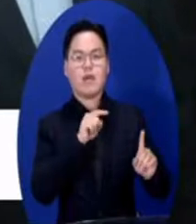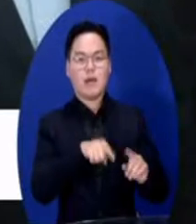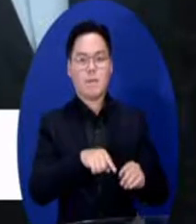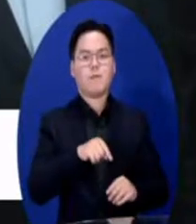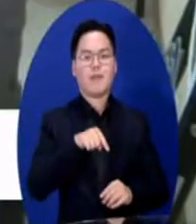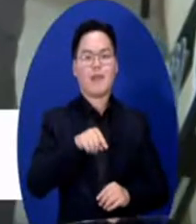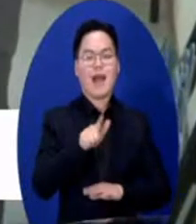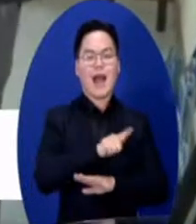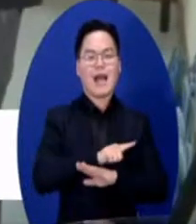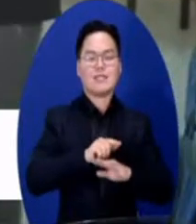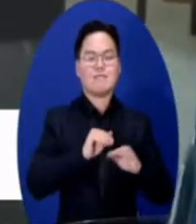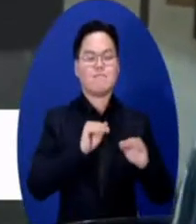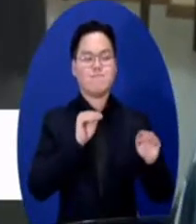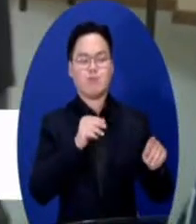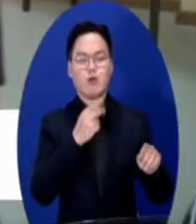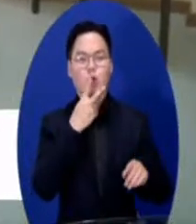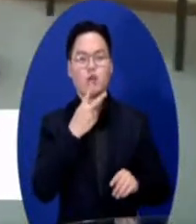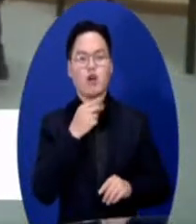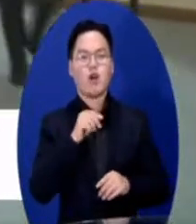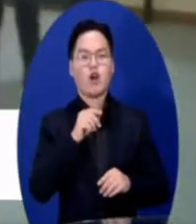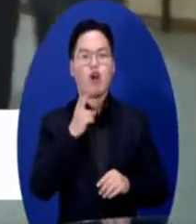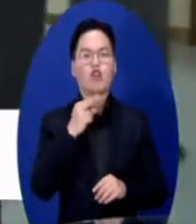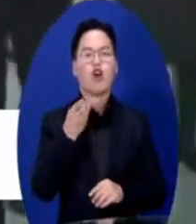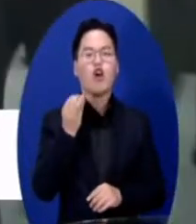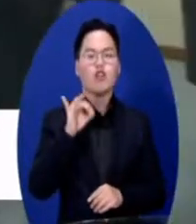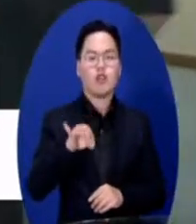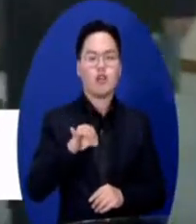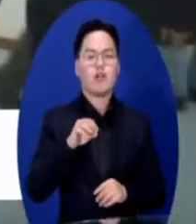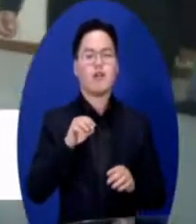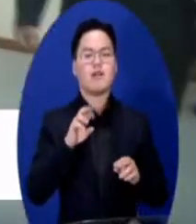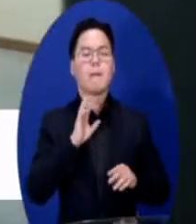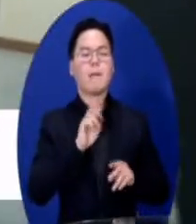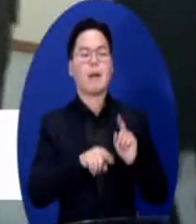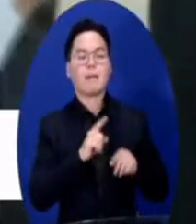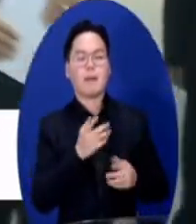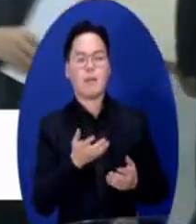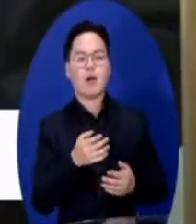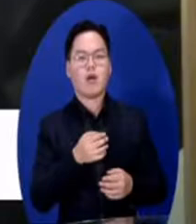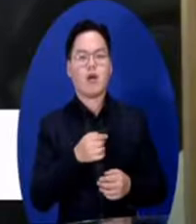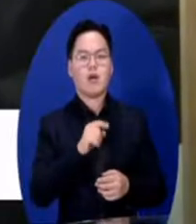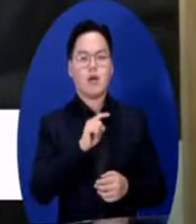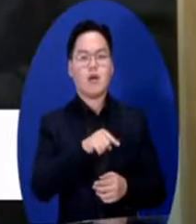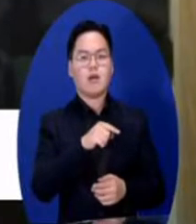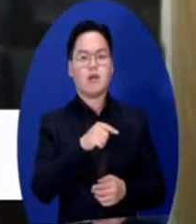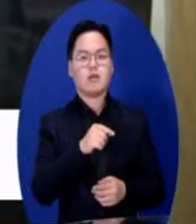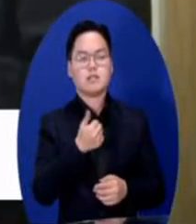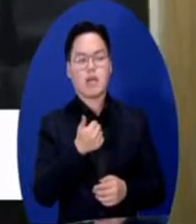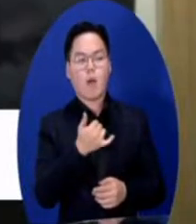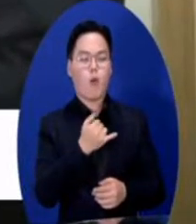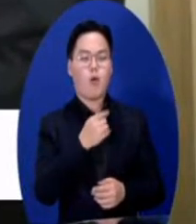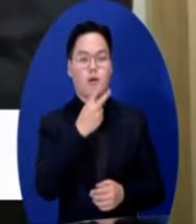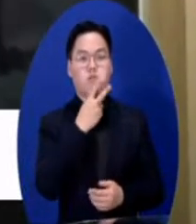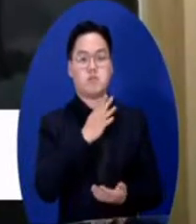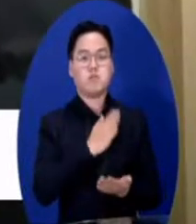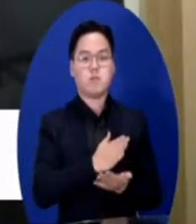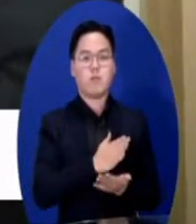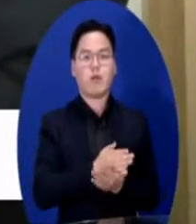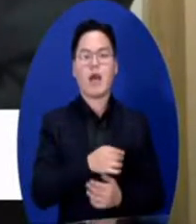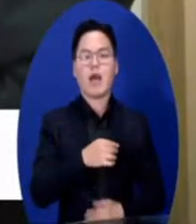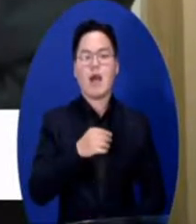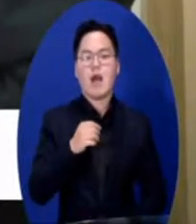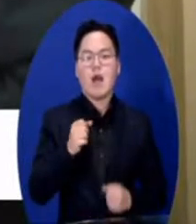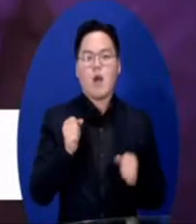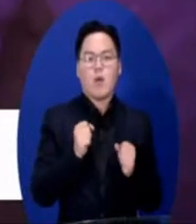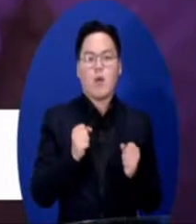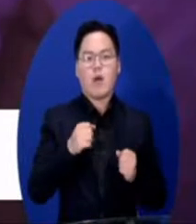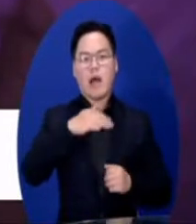дэвсгэрийн бэлчээрийн талхлагдлын зэргийг тогтоох, дороодол түүний талхлалтыг тодорхойлох, нөлөөлж байгаа хөтөн зүйлийг тогтоох юм байна. Улмаар эрсдээс